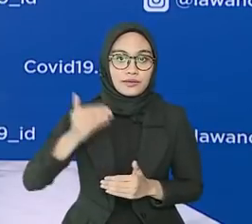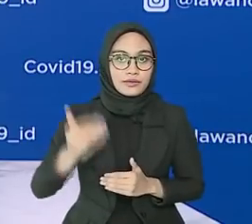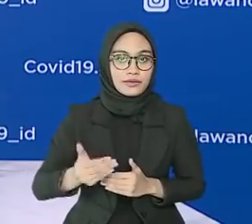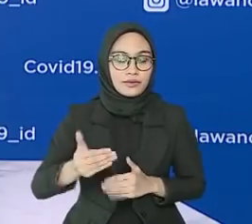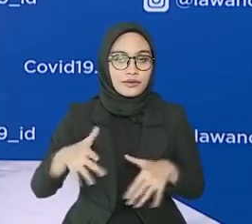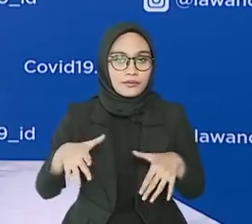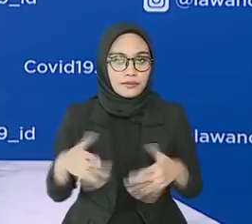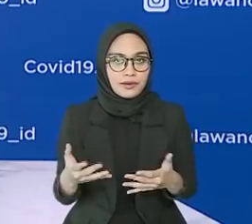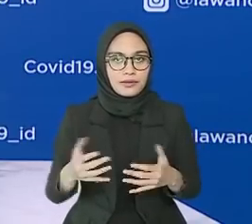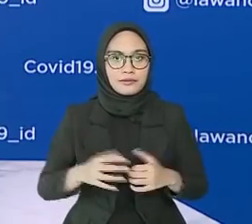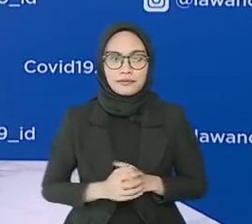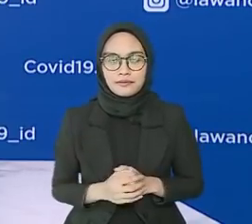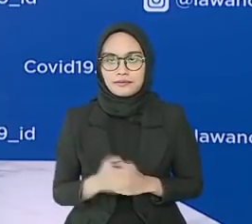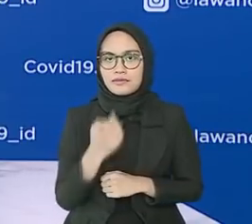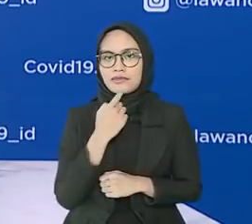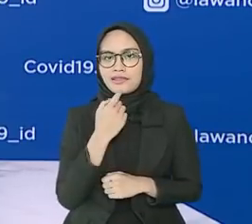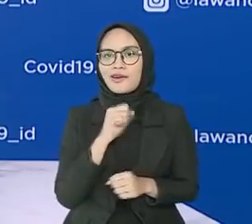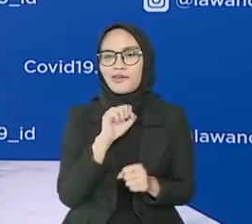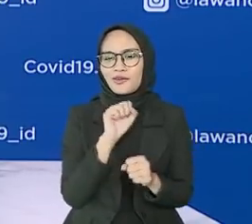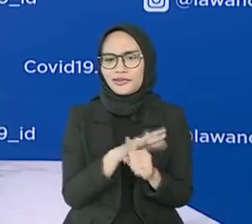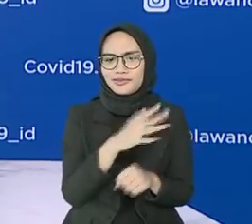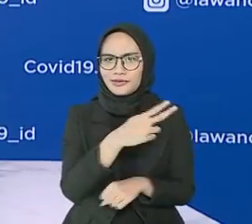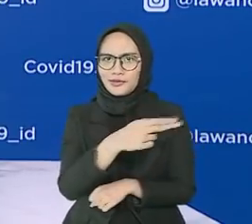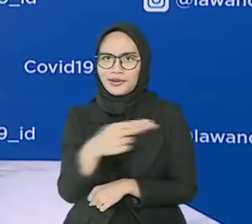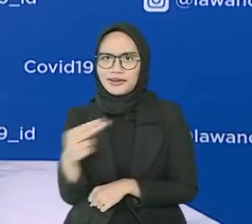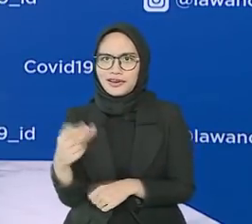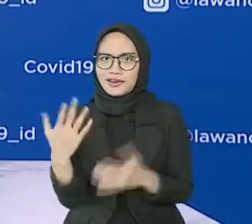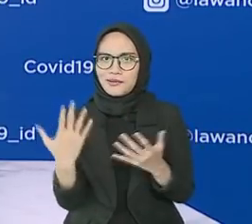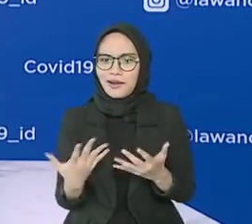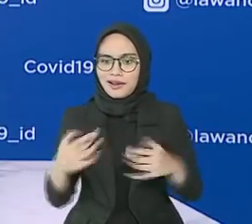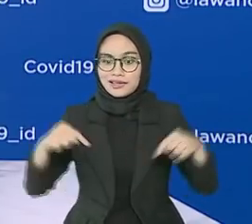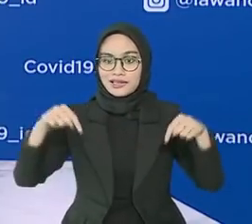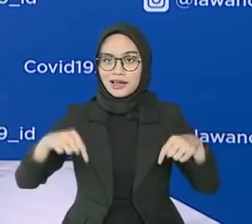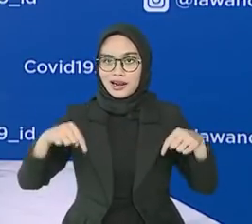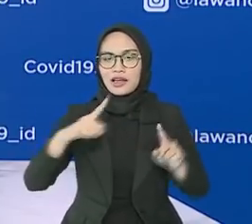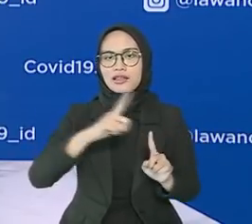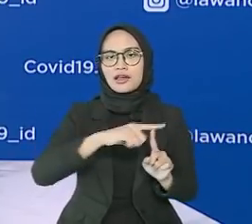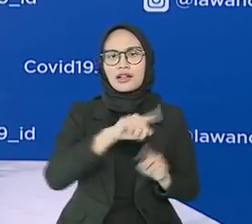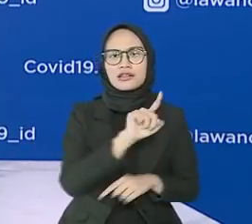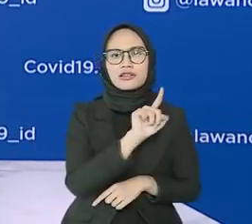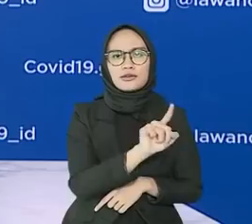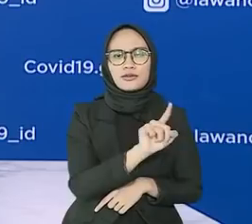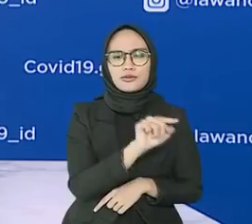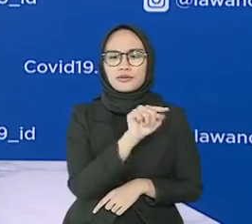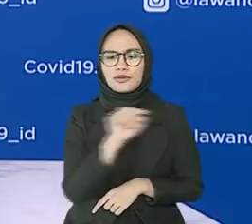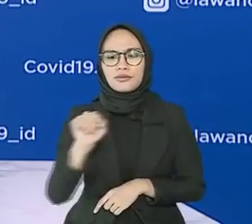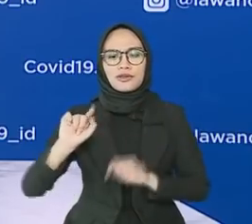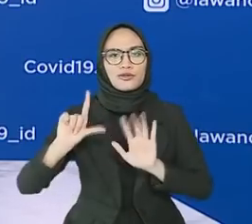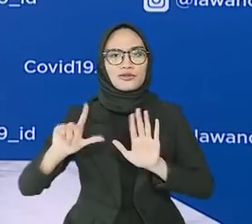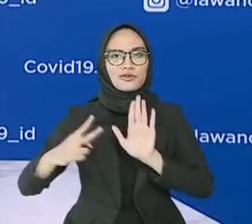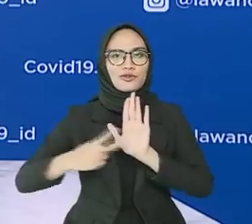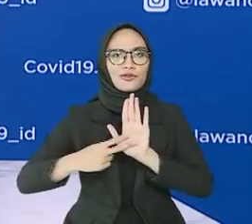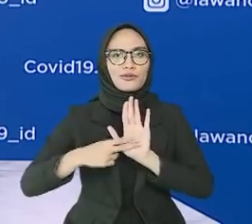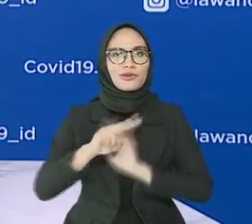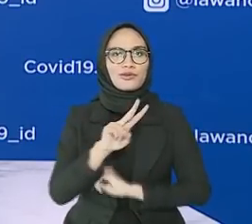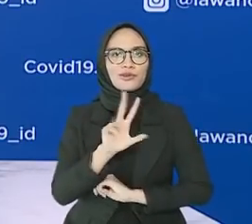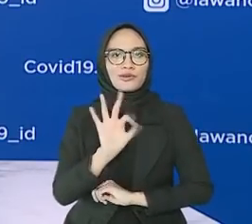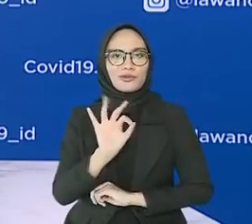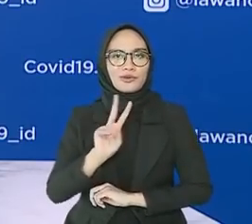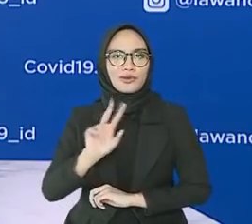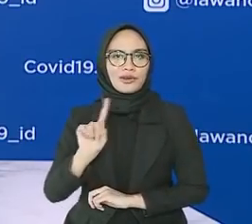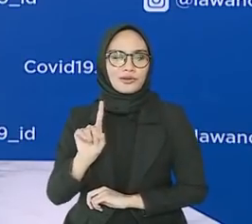Selanjutnya, saya akan menyampaikan perkembangan COVID-19 di Indonesia pada periode tanggal 1 hingga 7 November